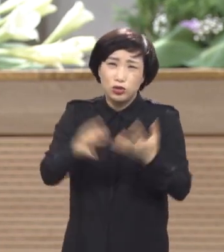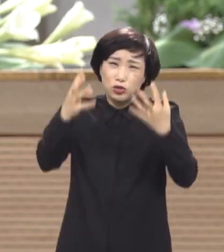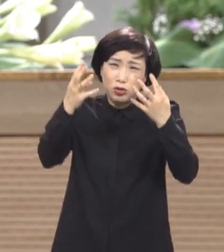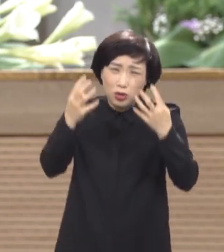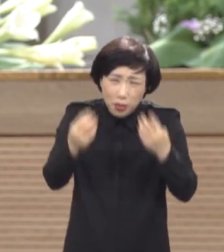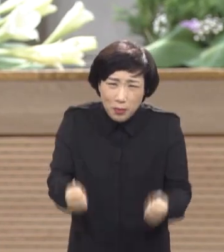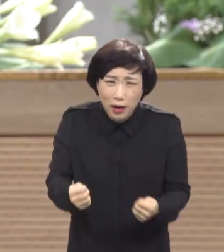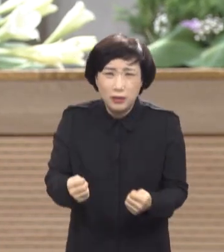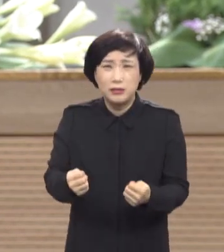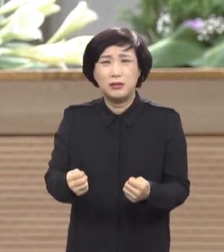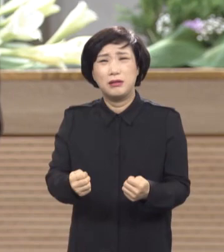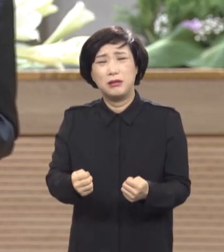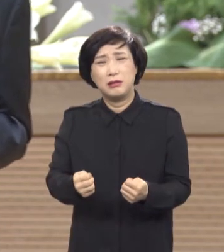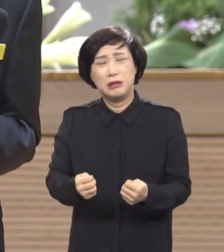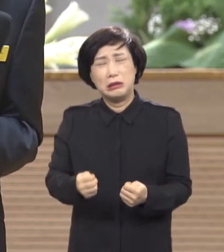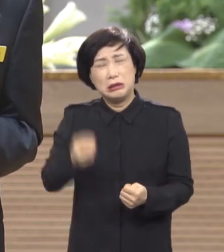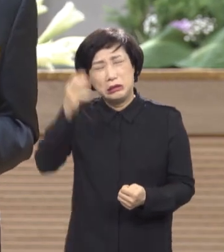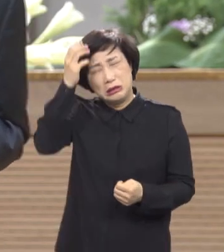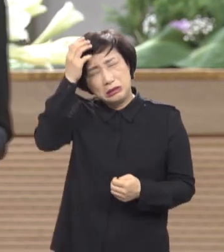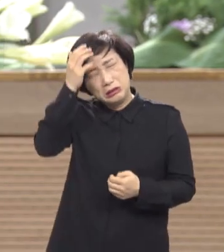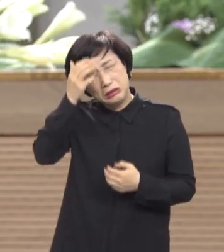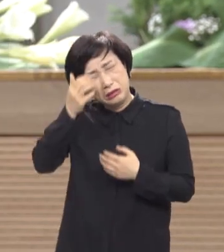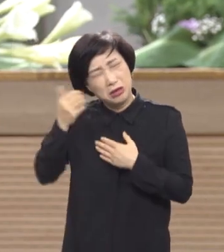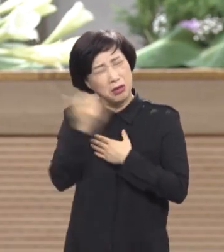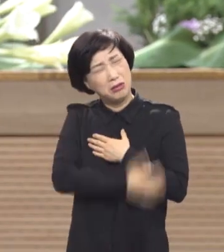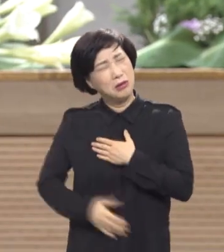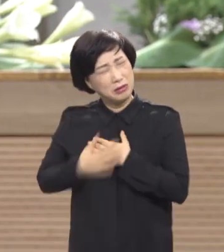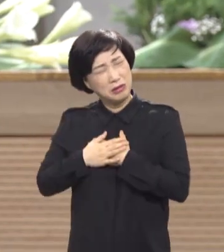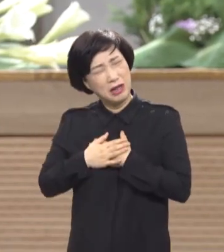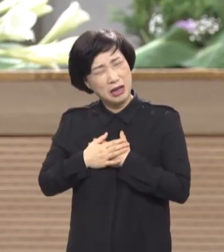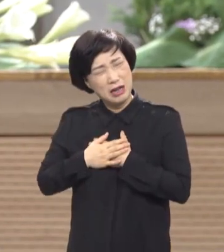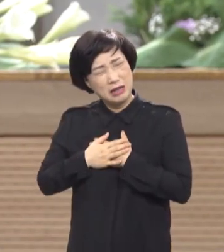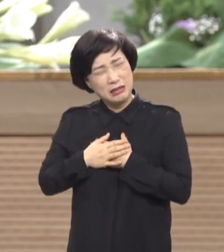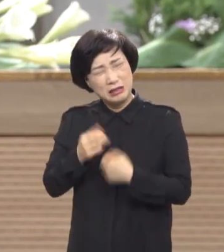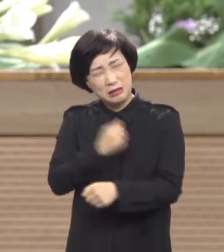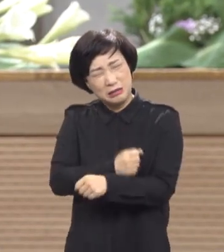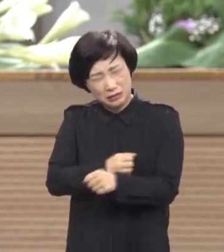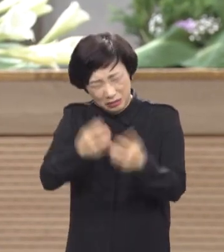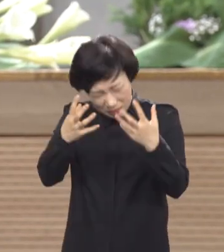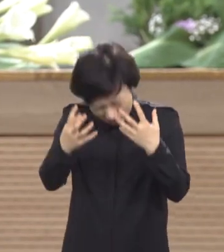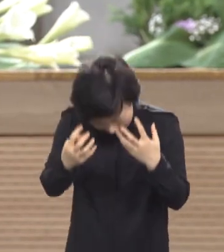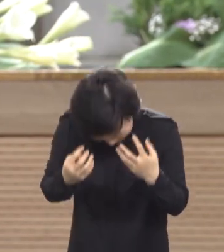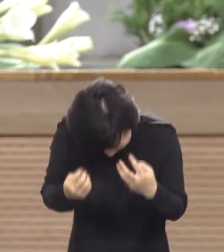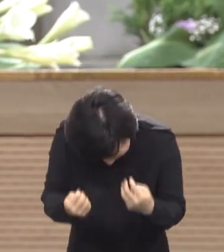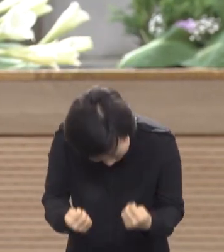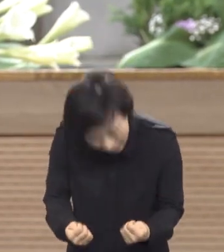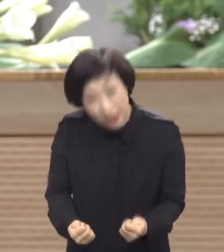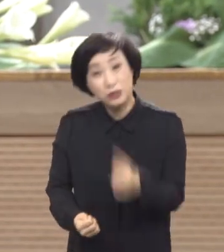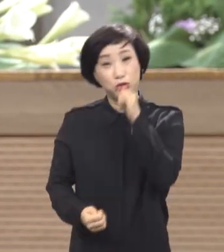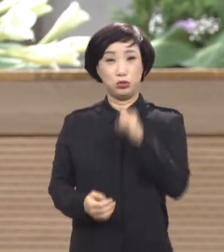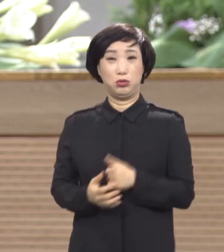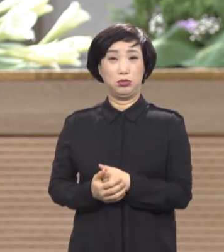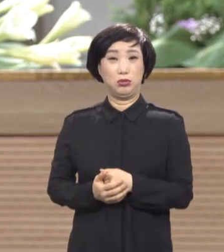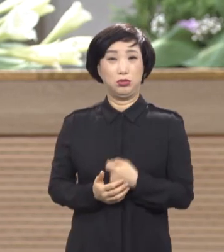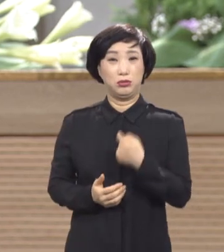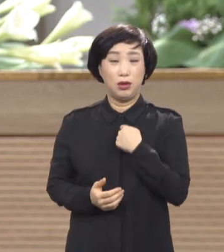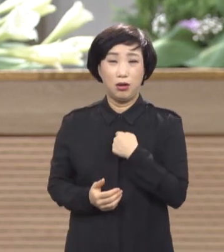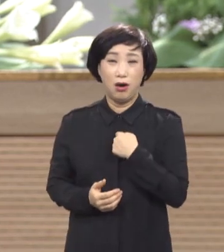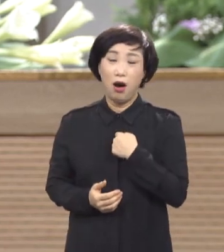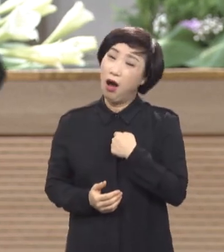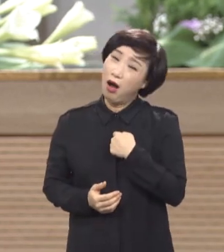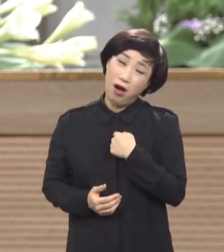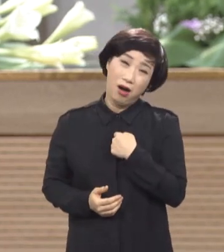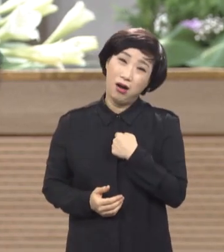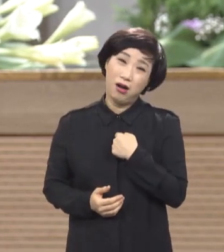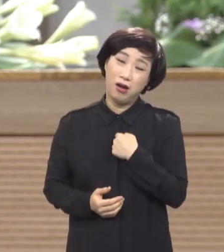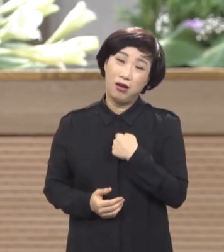수많은 영입 심중과 육체의 고통이 수많이 오는 이런 정말로